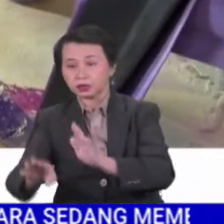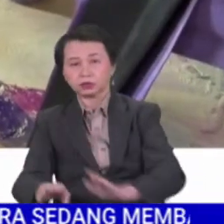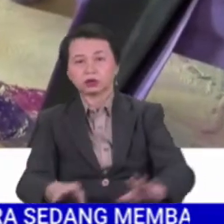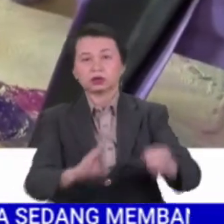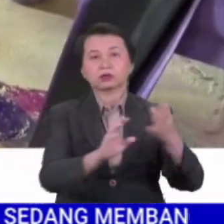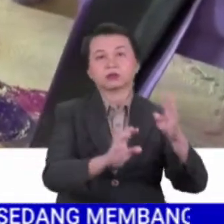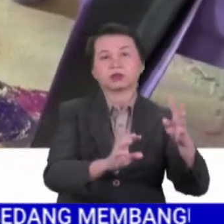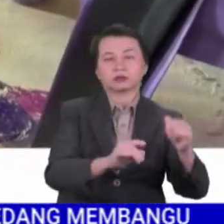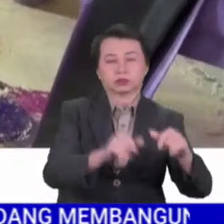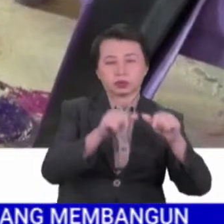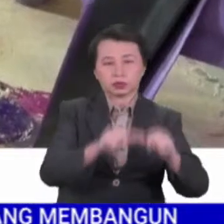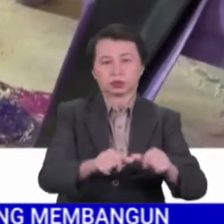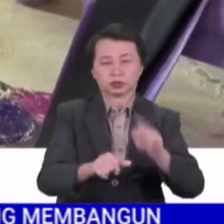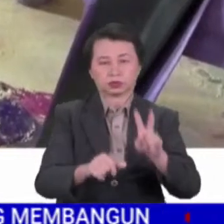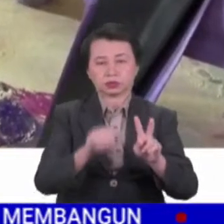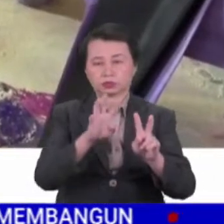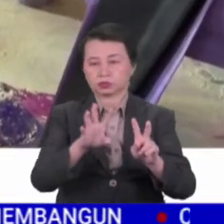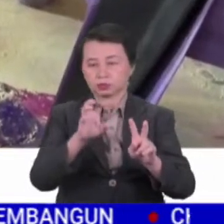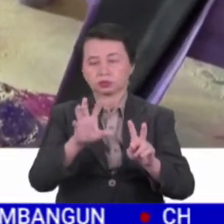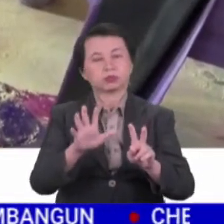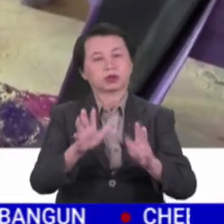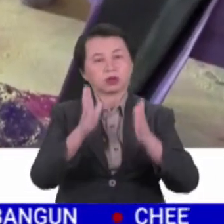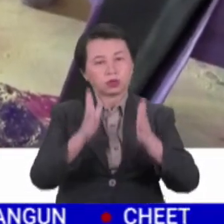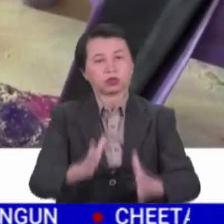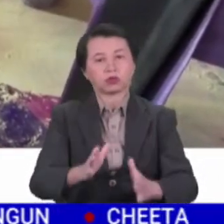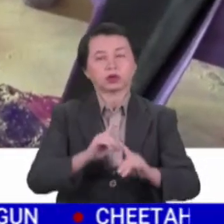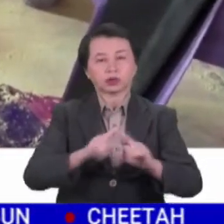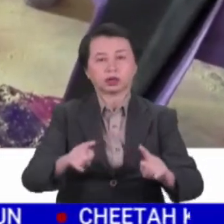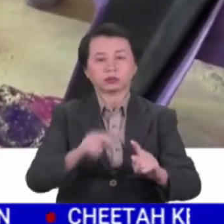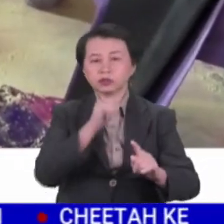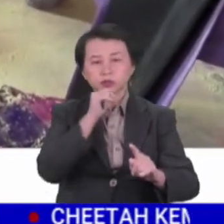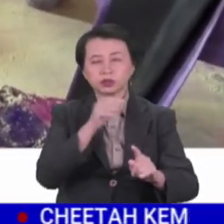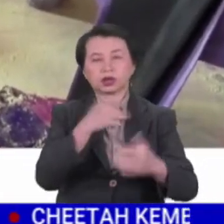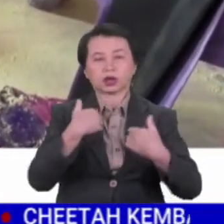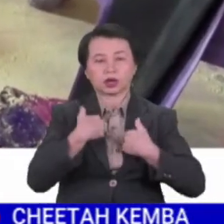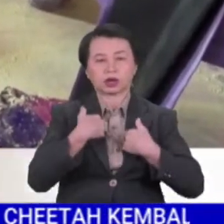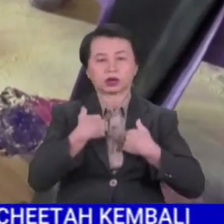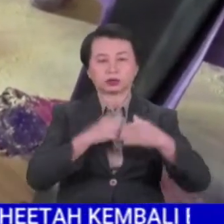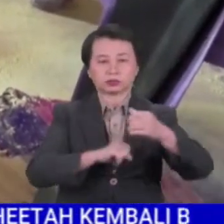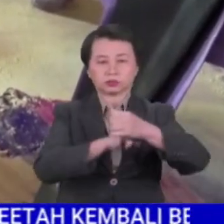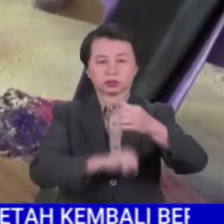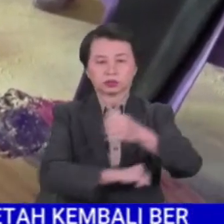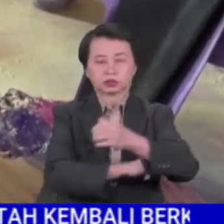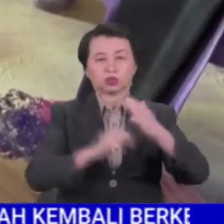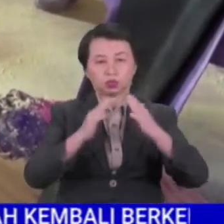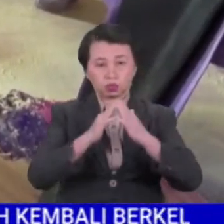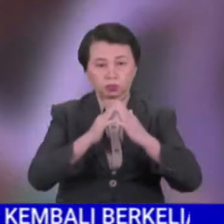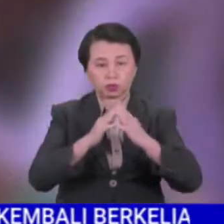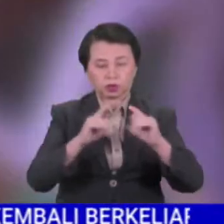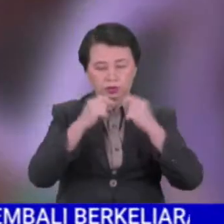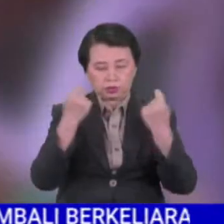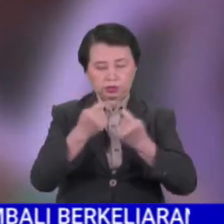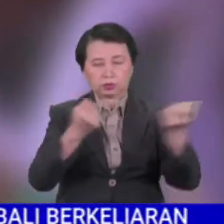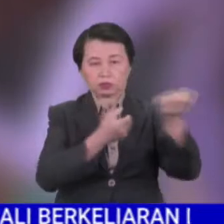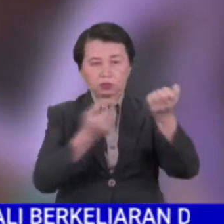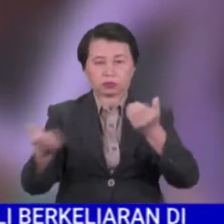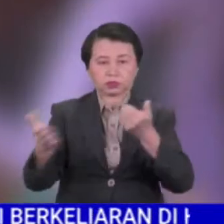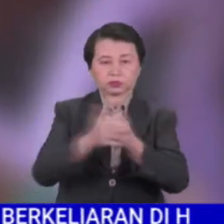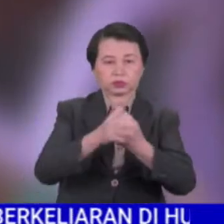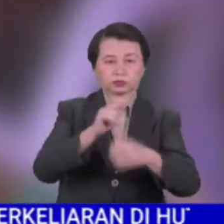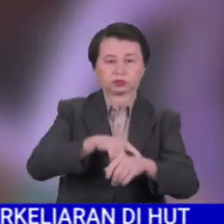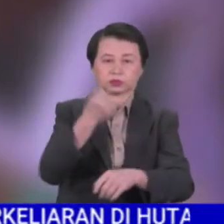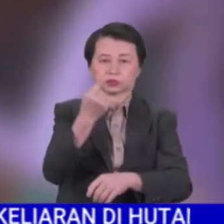didiami seramai 265 penghuni itu bagaimanapun tidak melibatkan struktur rumah. Pasukan bomba tiba pada